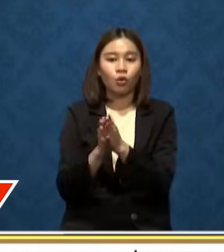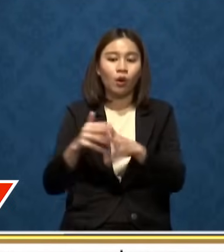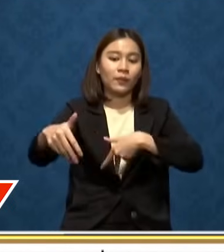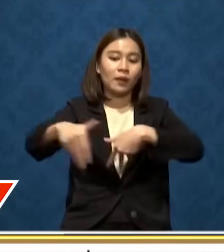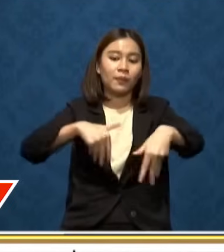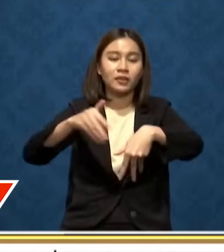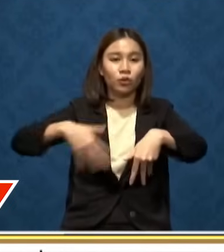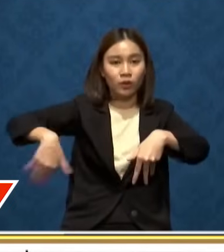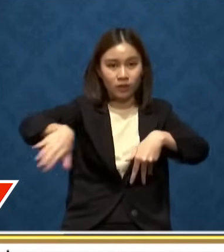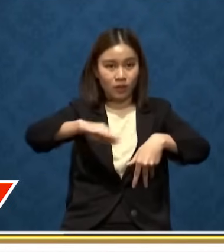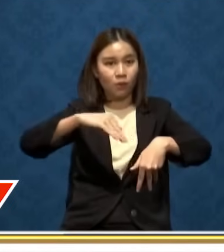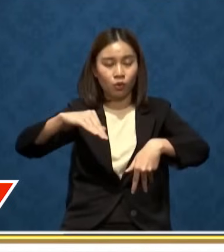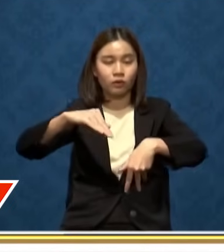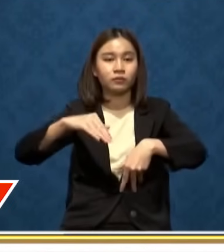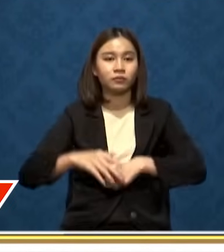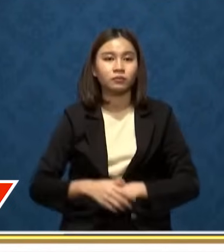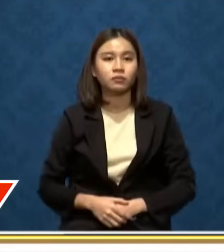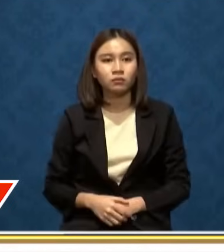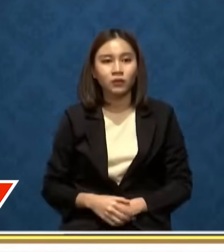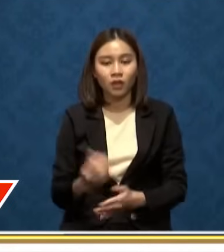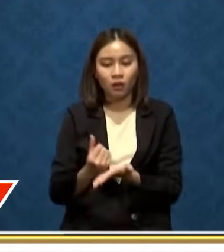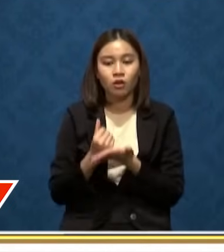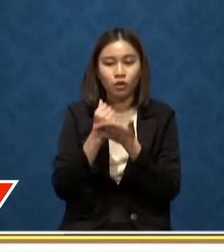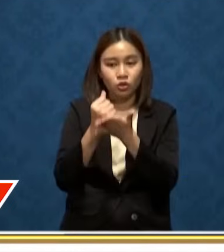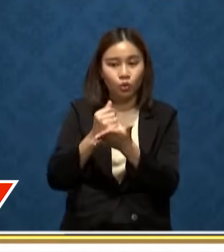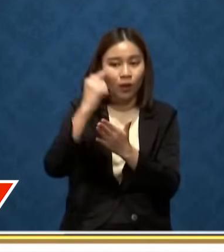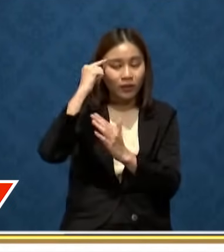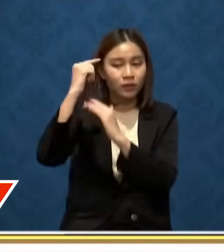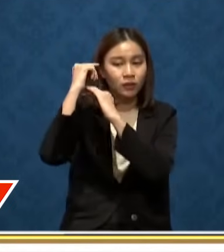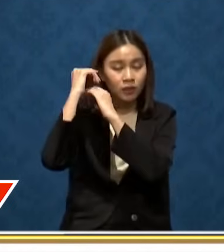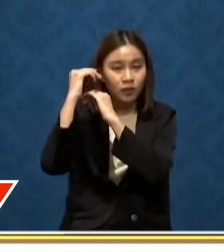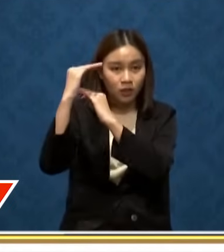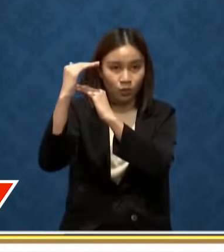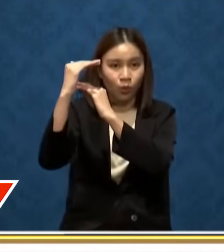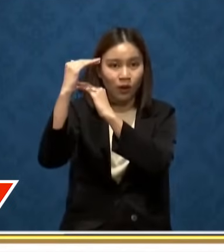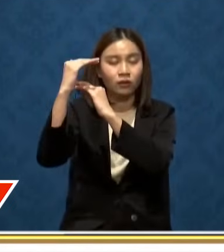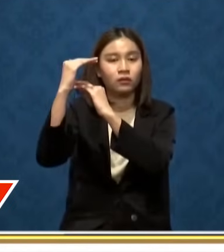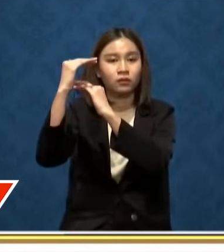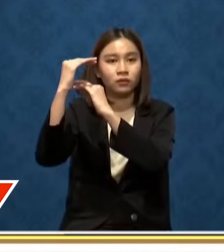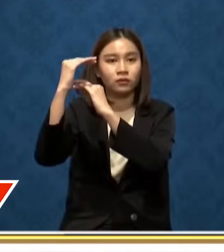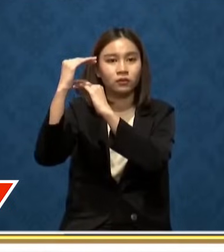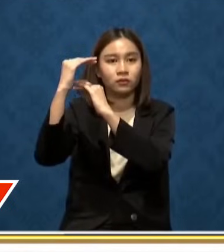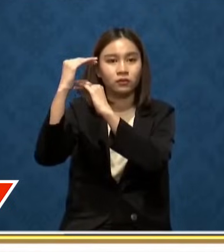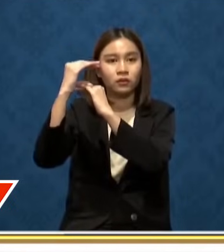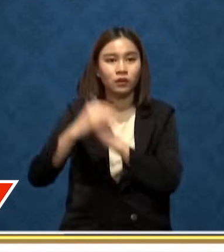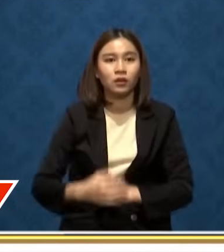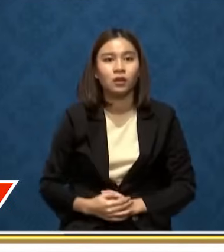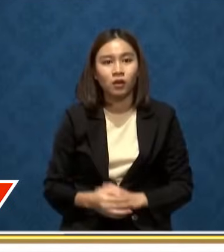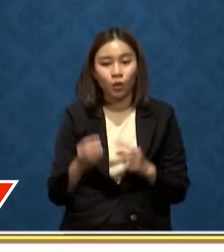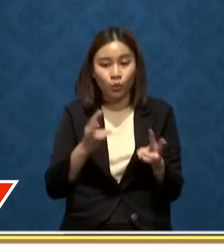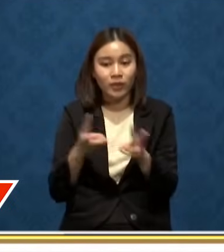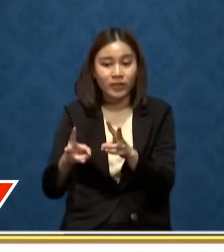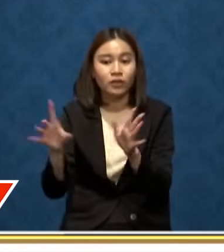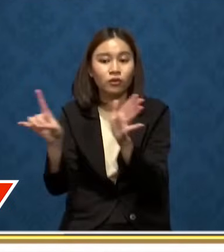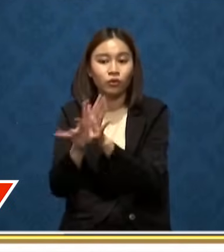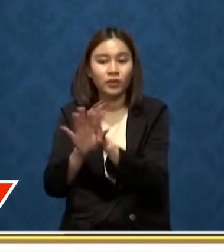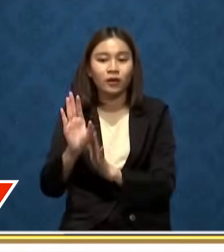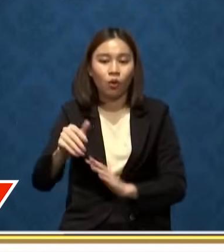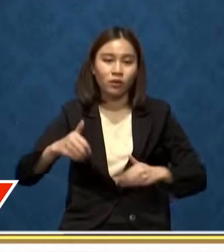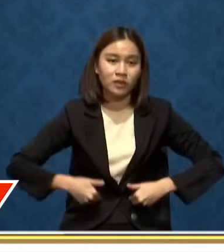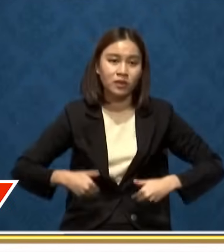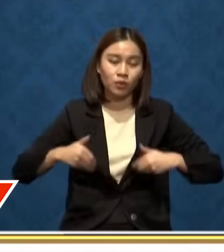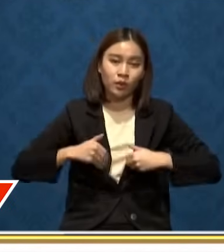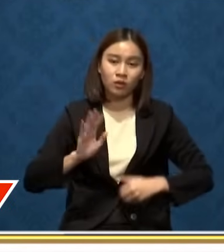นเป็นที่พึ่งเป็นที่หวังเป็นที่อาศัยเป็นช่องทางสุดท้ายของชีวิตเ